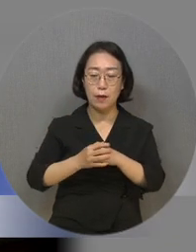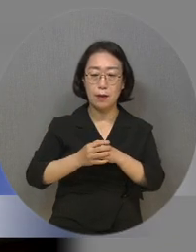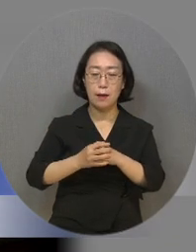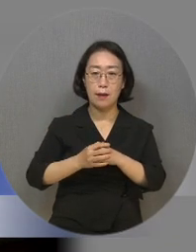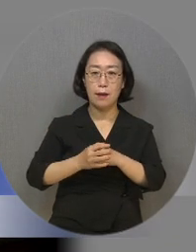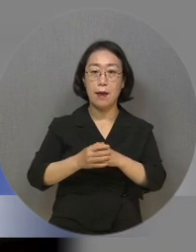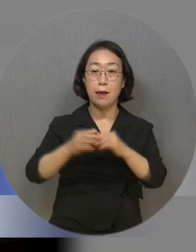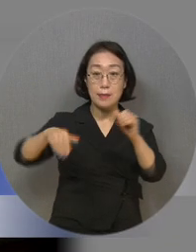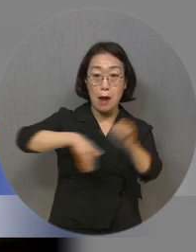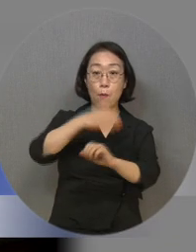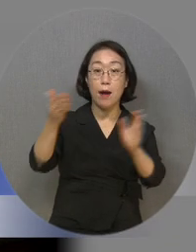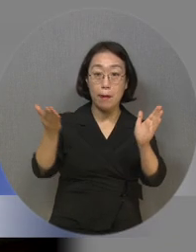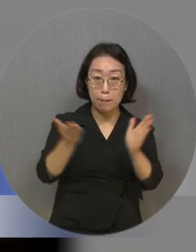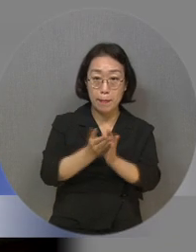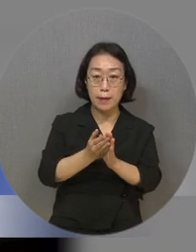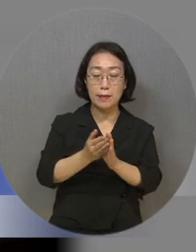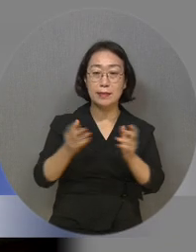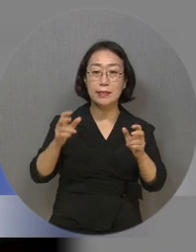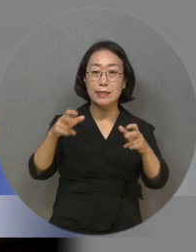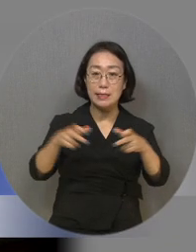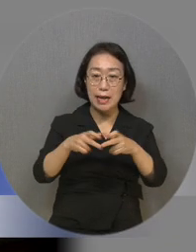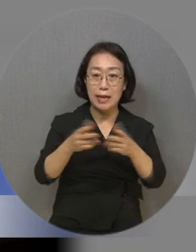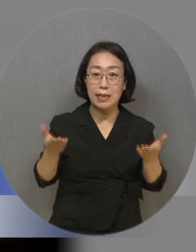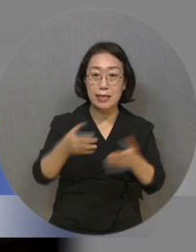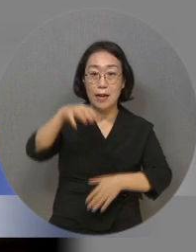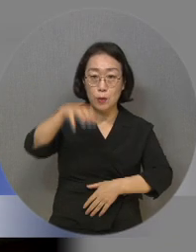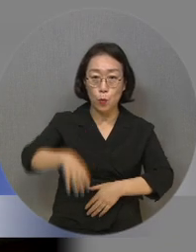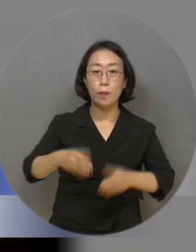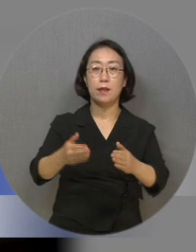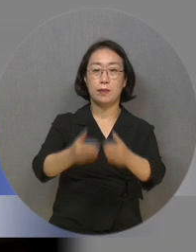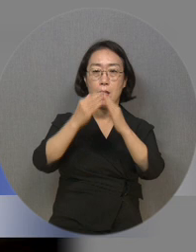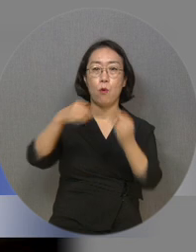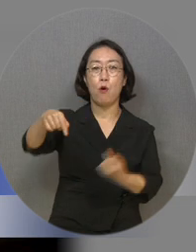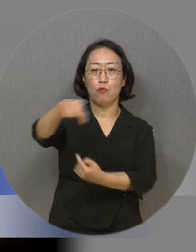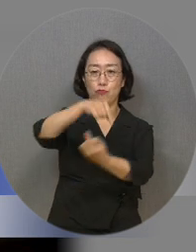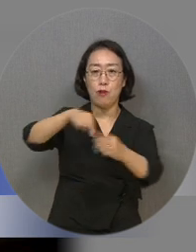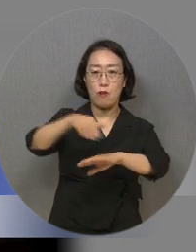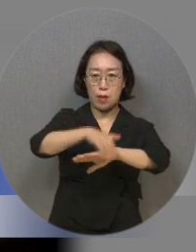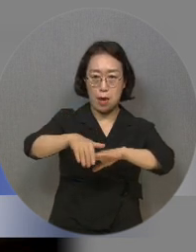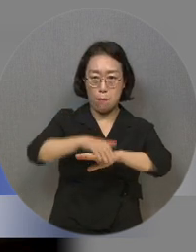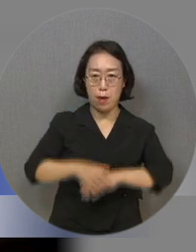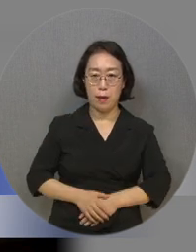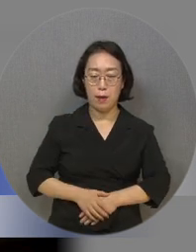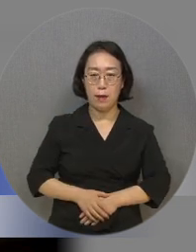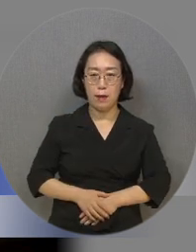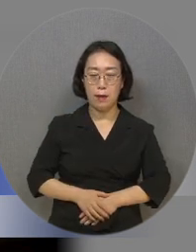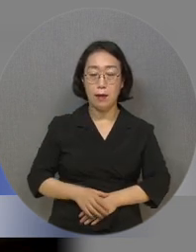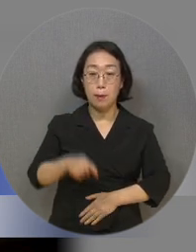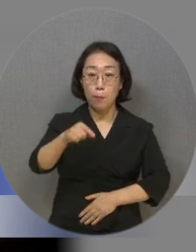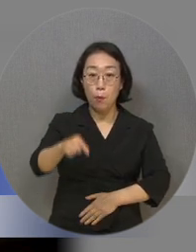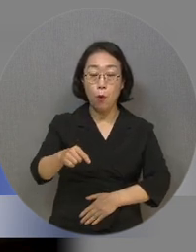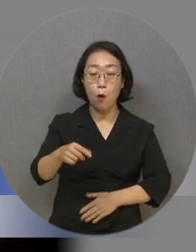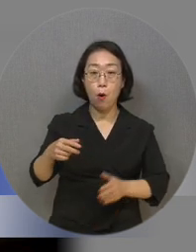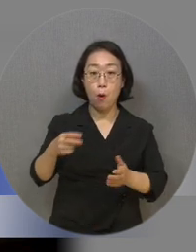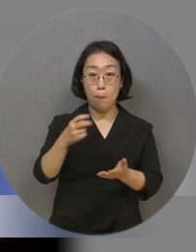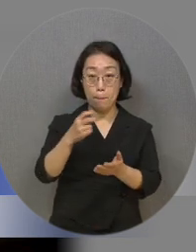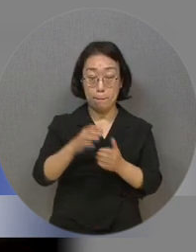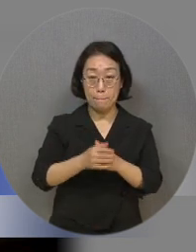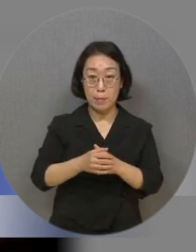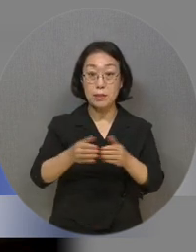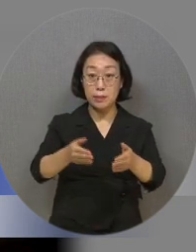자회사형 장애인 표준사업장을 설립해 운영할 예정입니다. 한편 LIG 넥스원은 자회사 법인 설립을